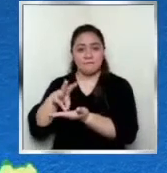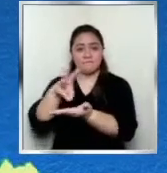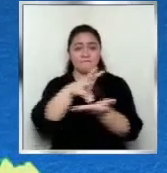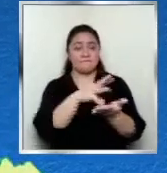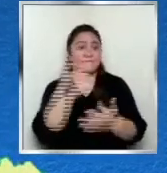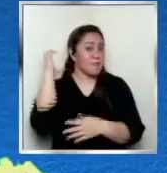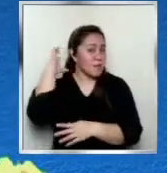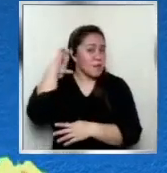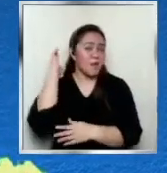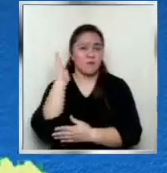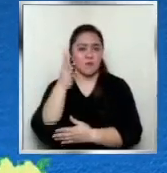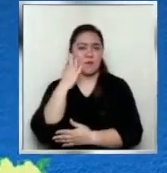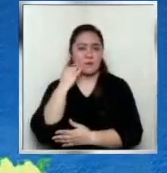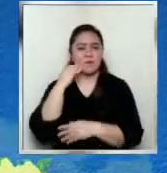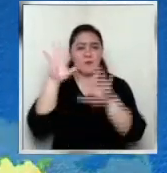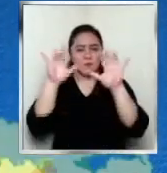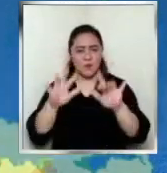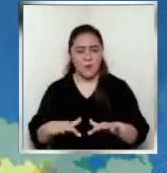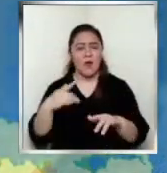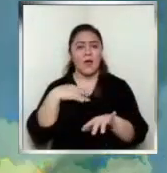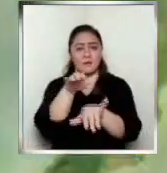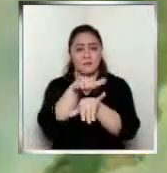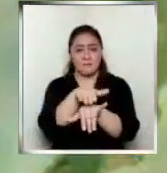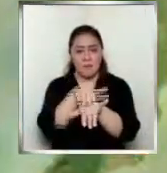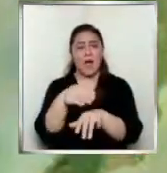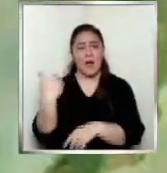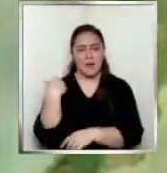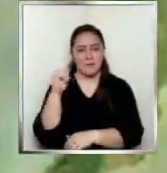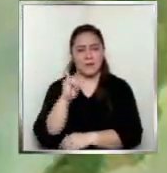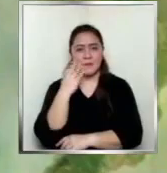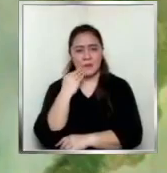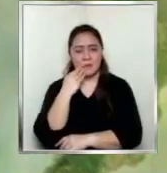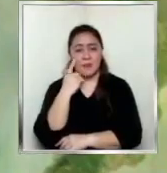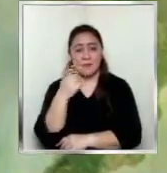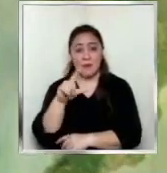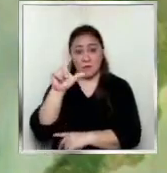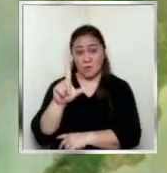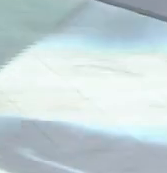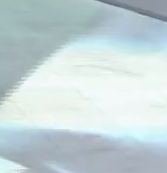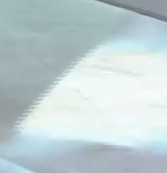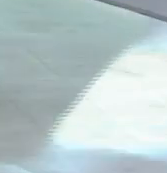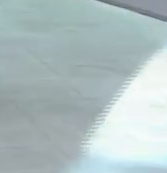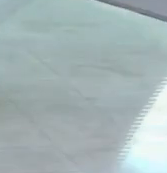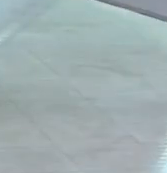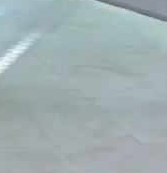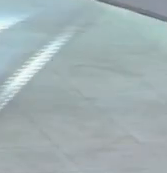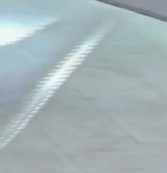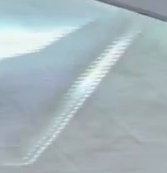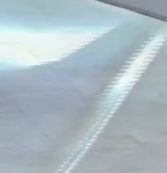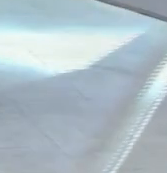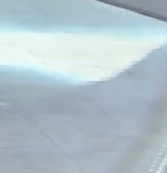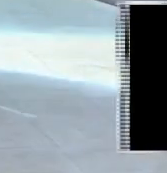ng Visayas at Mindoro. Mababa naman ang tsansa ng ulan bukas sa Metro Manila. Wala na pong